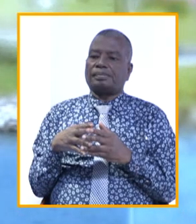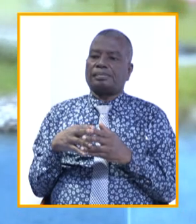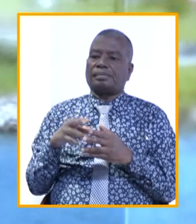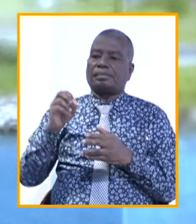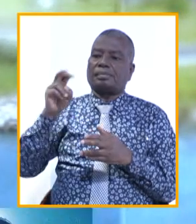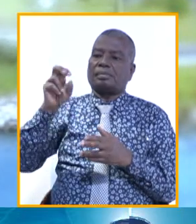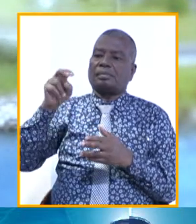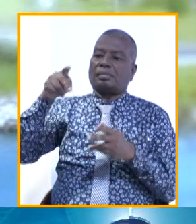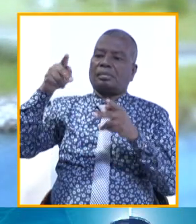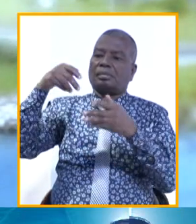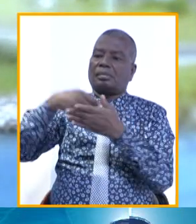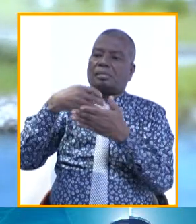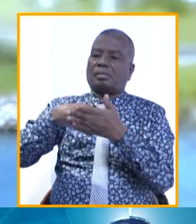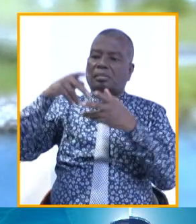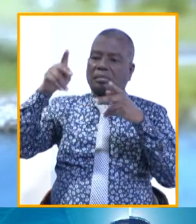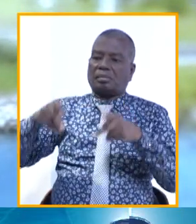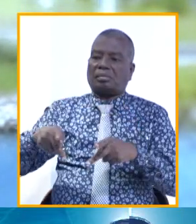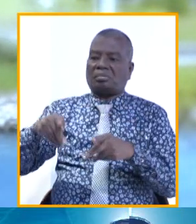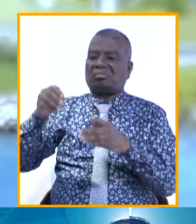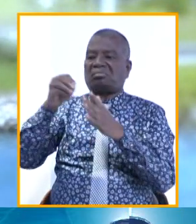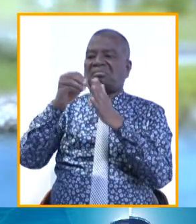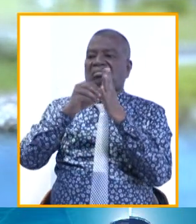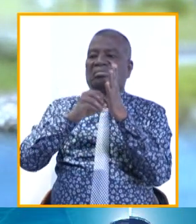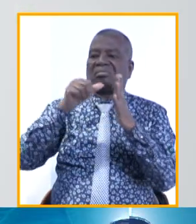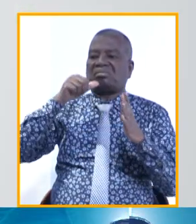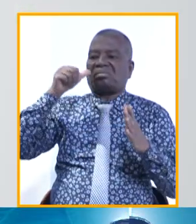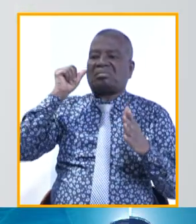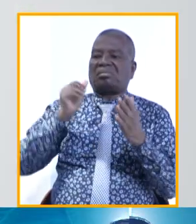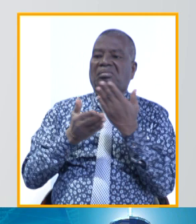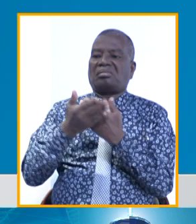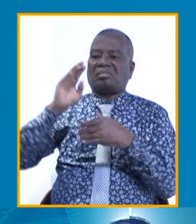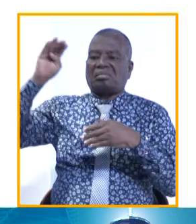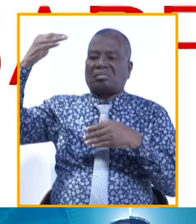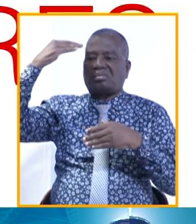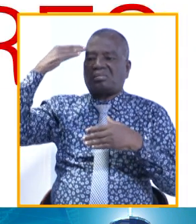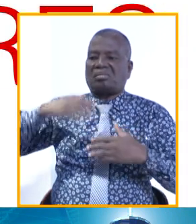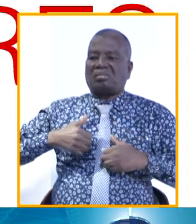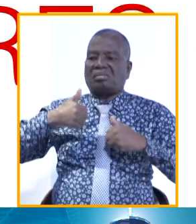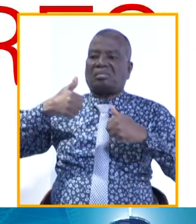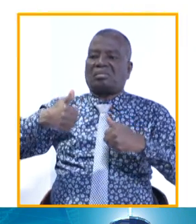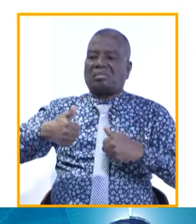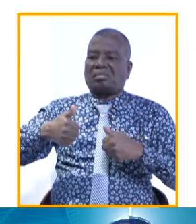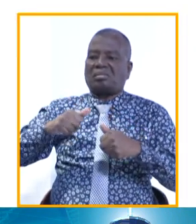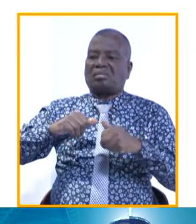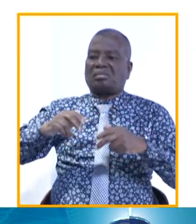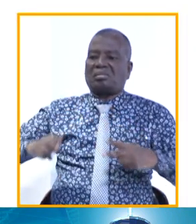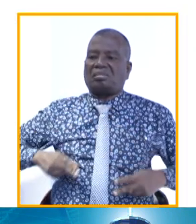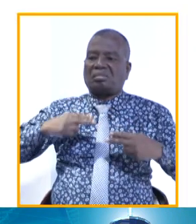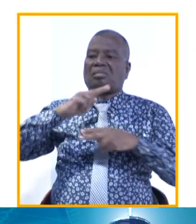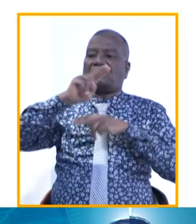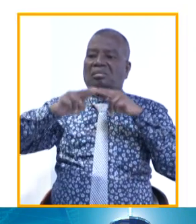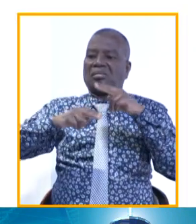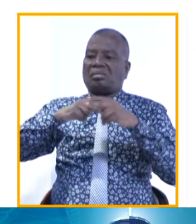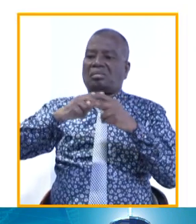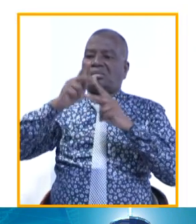Douze nouveaux cas de coronavirus ont été enregistrés hier par le ministère de la Santé, de l'Hygiène publique et